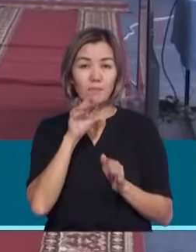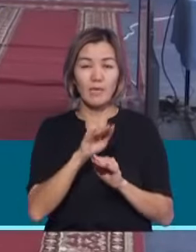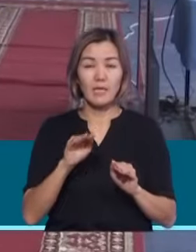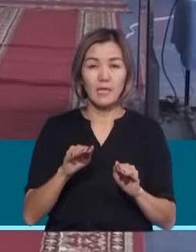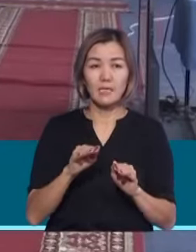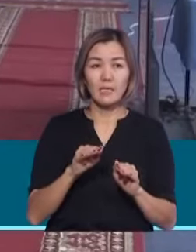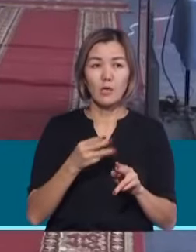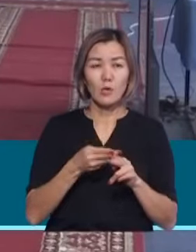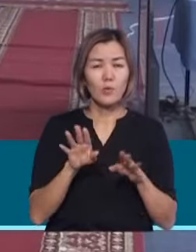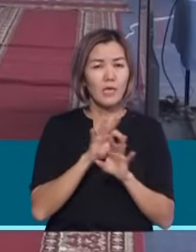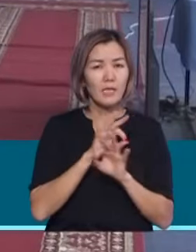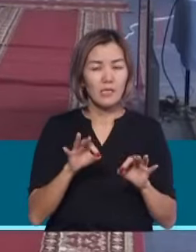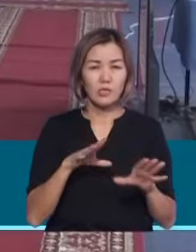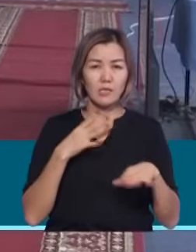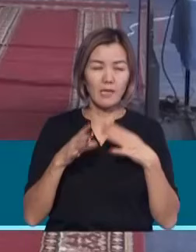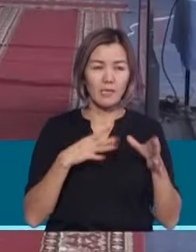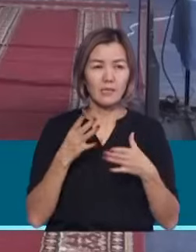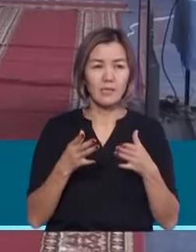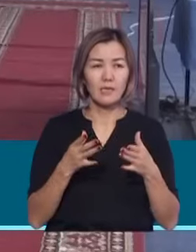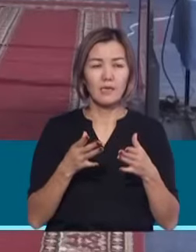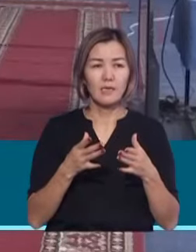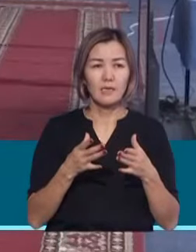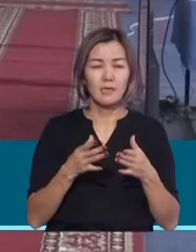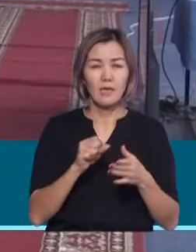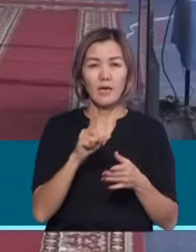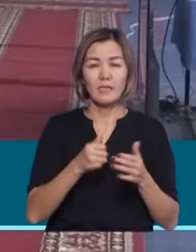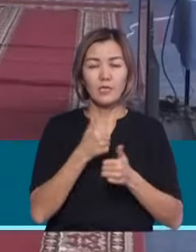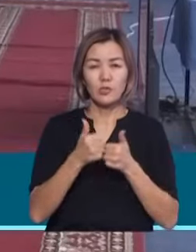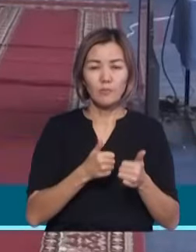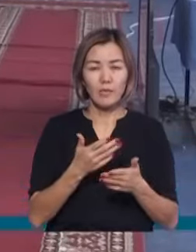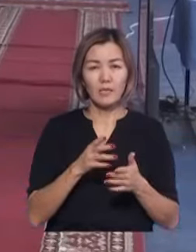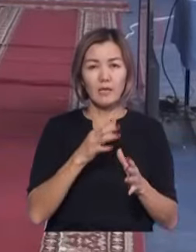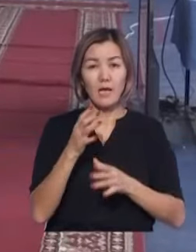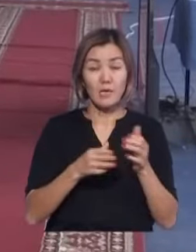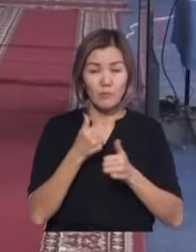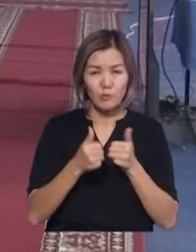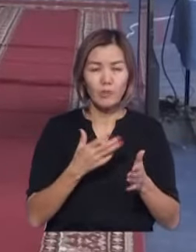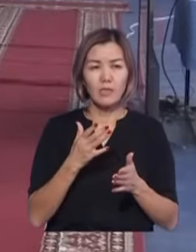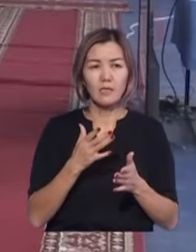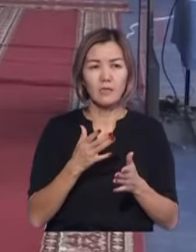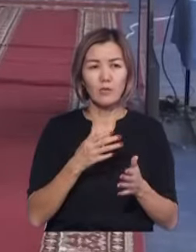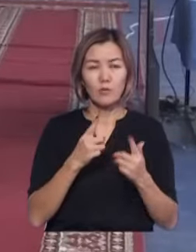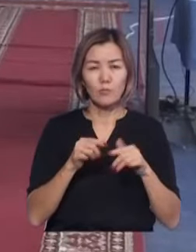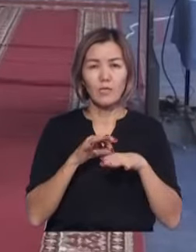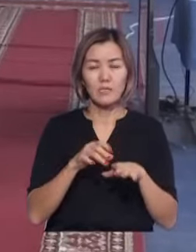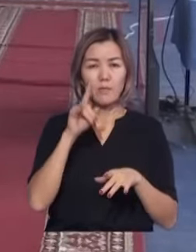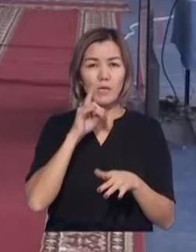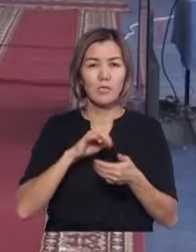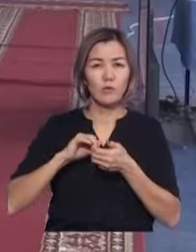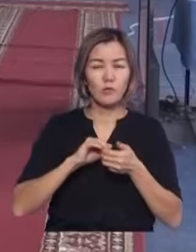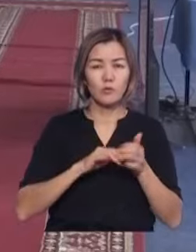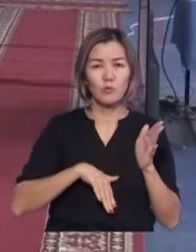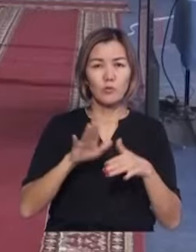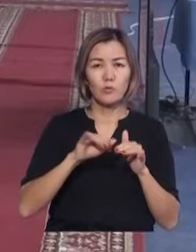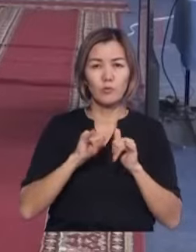аяқ алысы өте жақсы. Қазіргі таңда енді Азия чемпионаттары, әлем чемпионаттары ұйымдастырылып, қазақ күресінің деңгейі